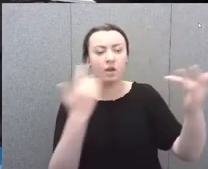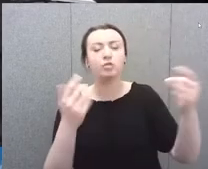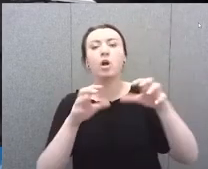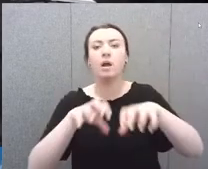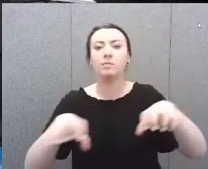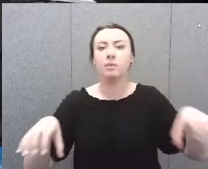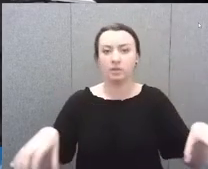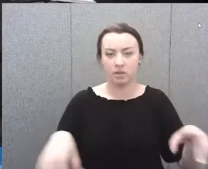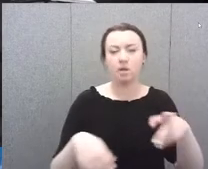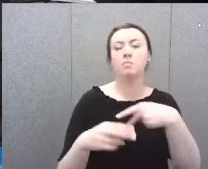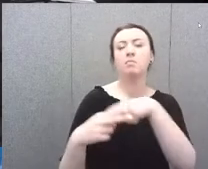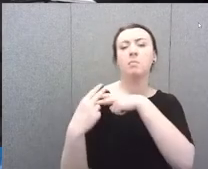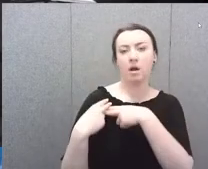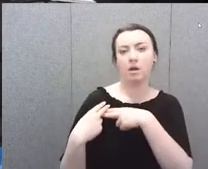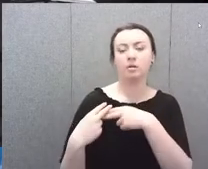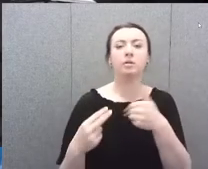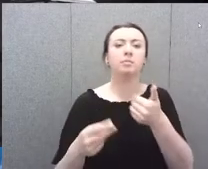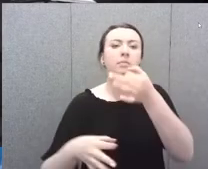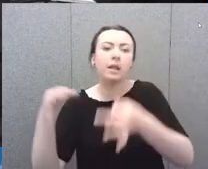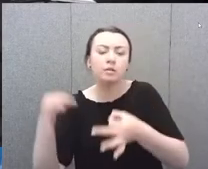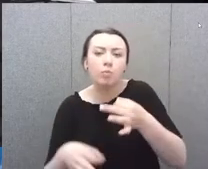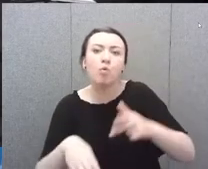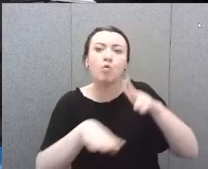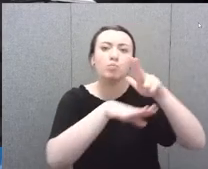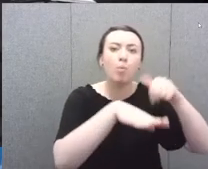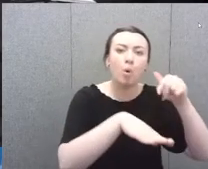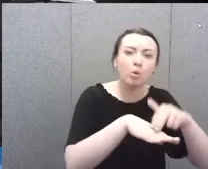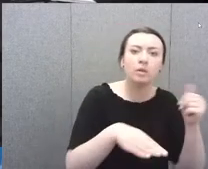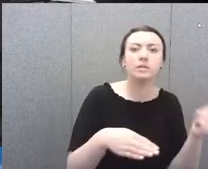как то судебные